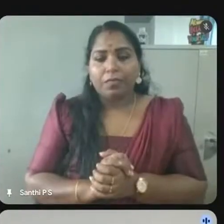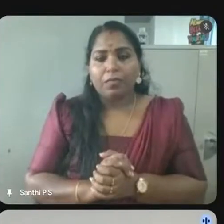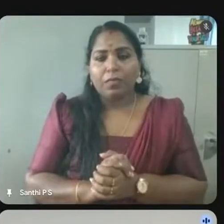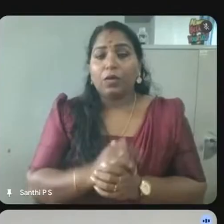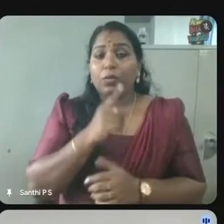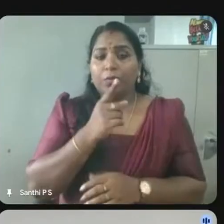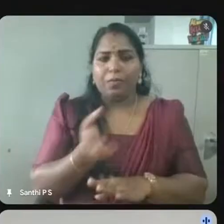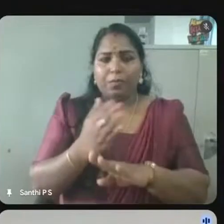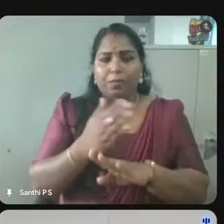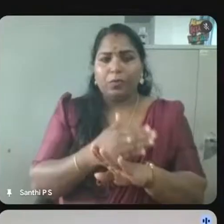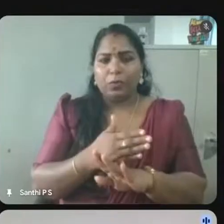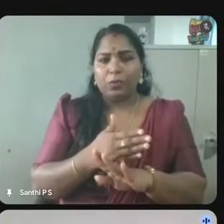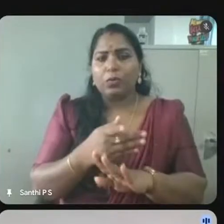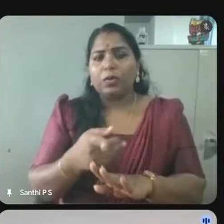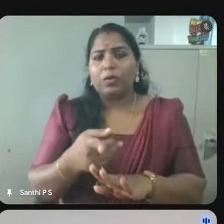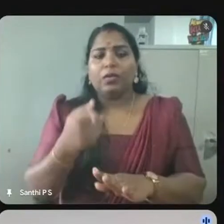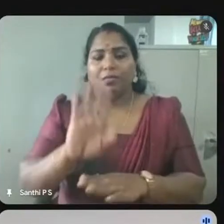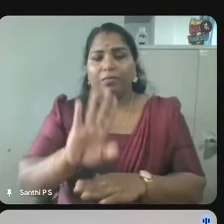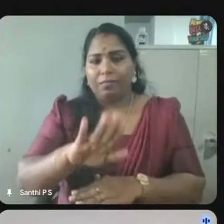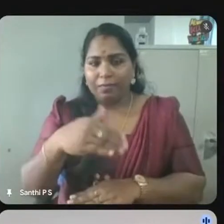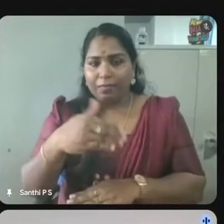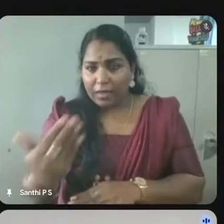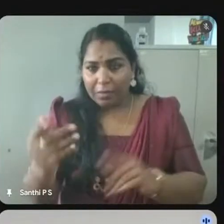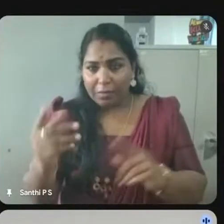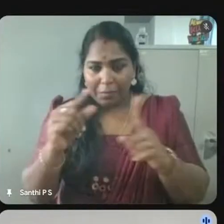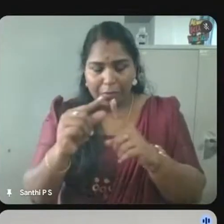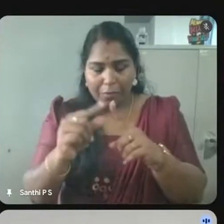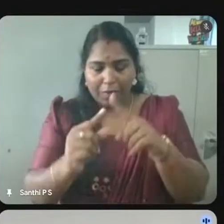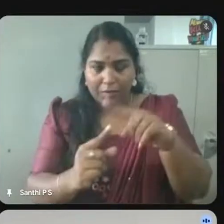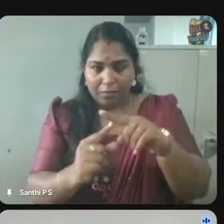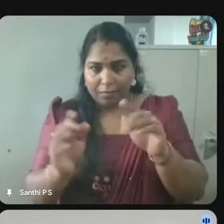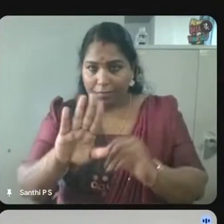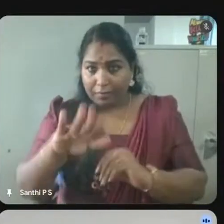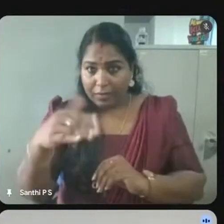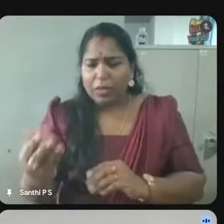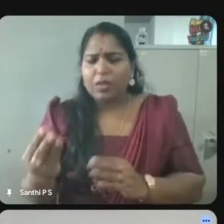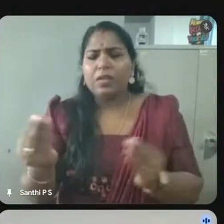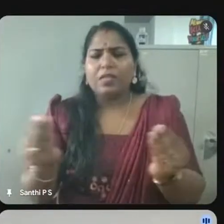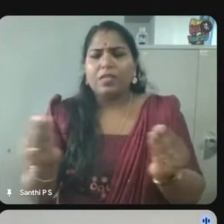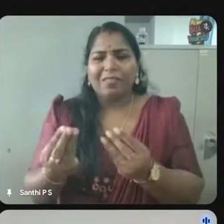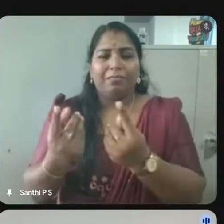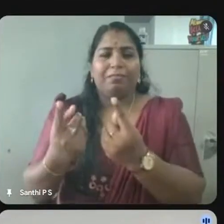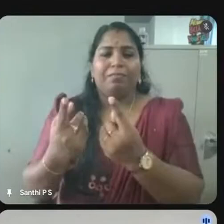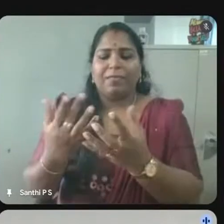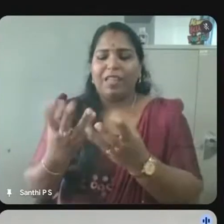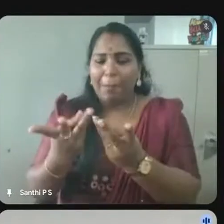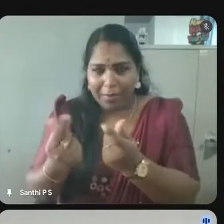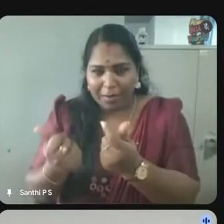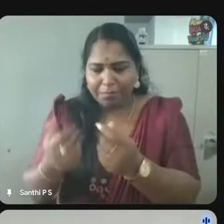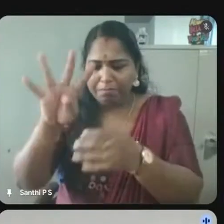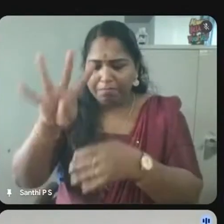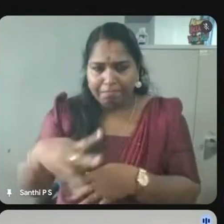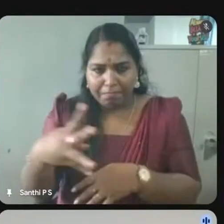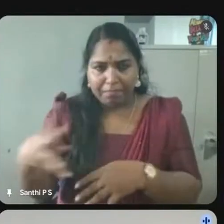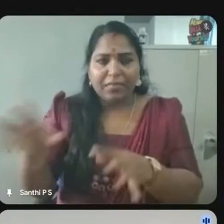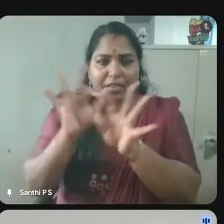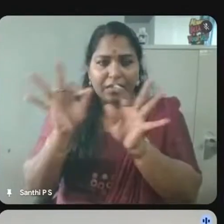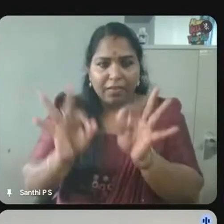സ്റ്റാറ്റിസ്റ്റിക്സ് കൊടുത്തിട്ടുണ്ട്. അതിൽ വലതുഭാഗത്തെ സ്റ്റാറ്റിസ്റ്റിക്സ് ഏകദേശം 2018 സ്റ്റാറ്റിസ്റ്റിക്സ് ആണ്. അപ്പൊ അതിൽ നമ്മൾ നോക്കുമ്പോൾ